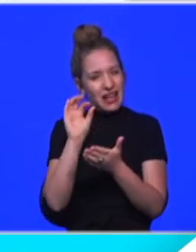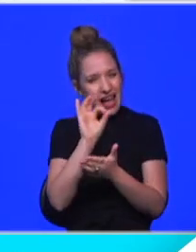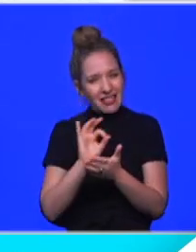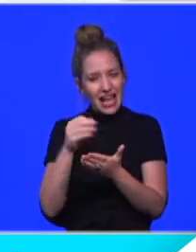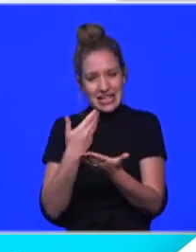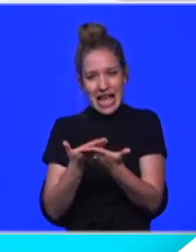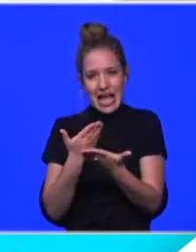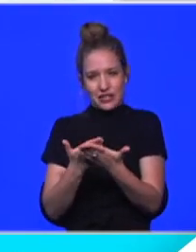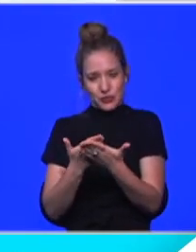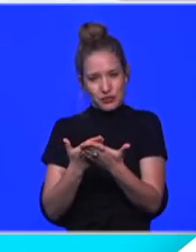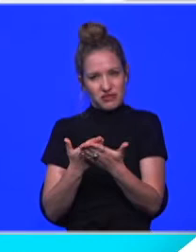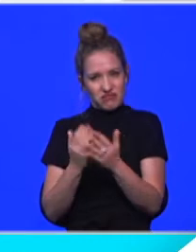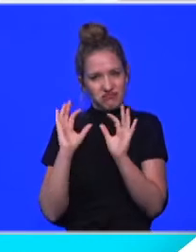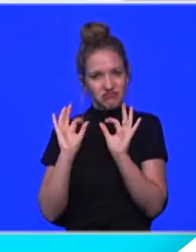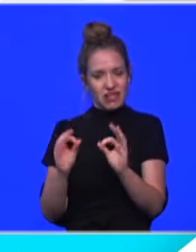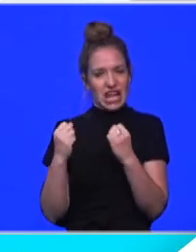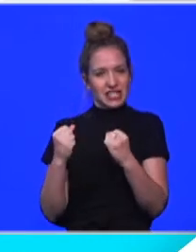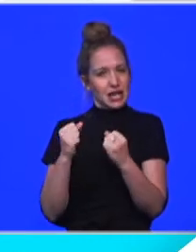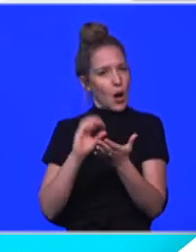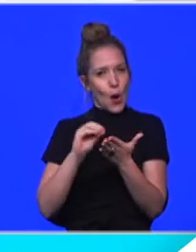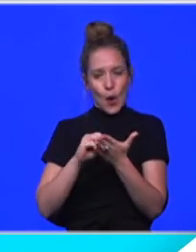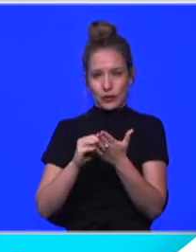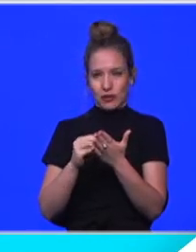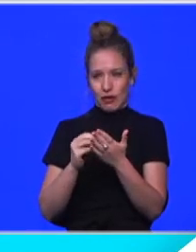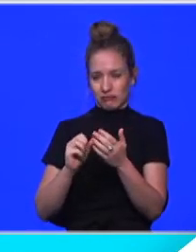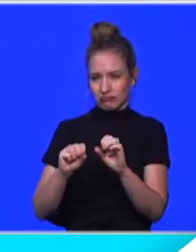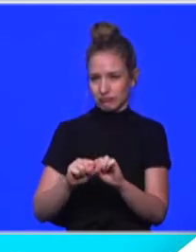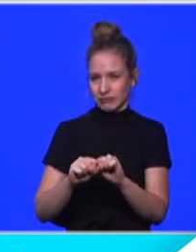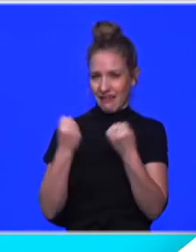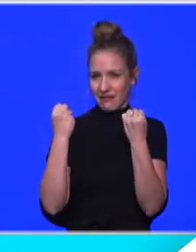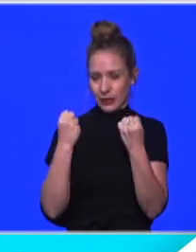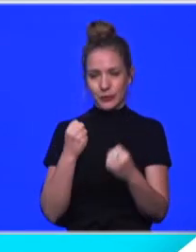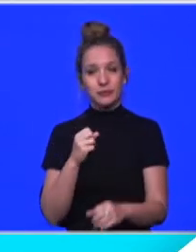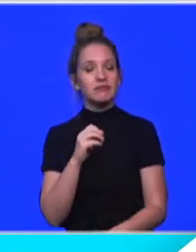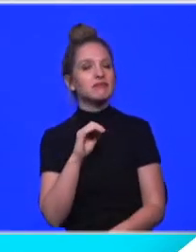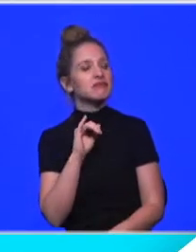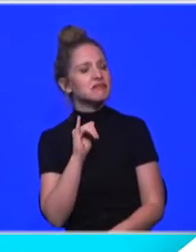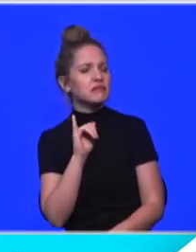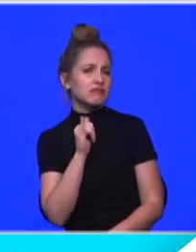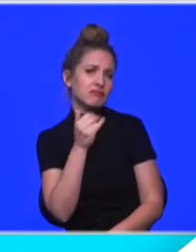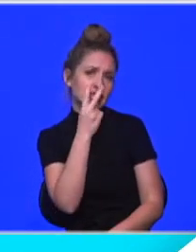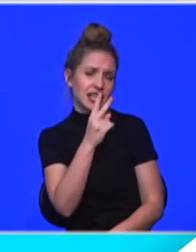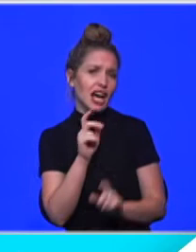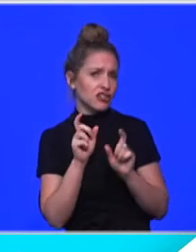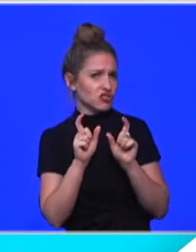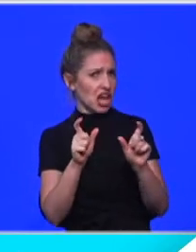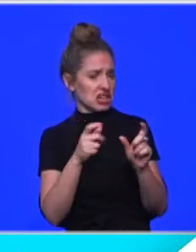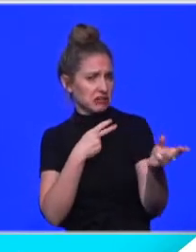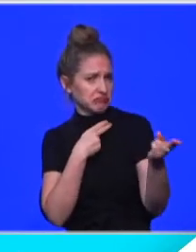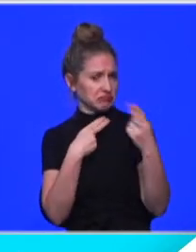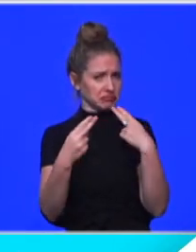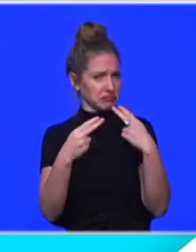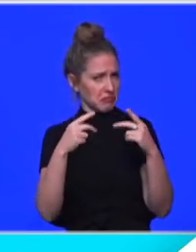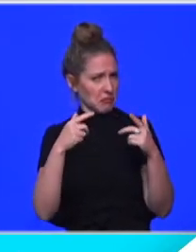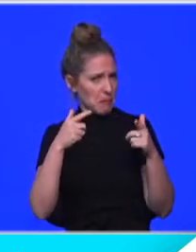שלו. בהחלט, אני חייבת לציין שההגנה נראה שעושה, כן, איזושהי עבודה, משיבה מלחמה יפה, בוא נגיד